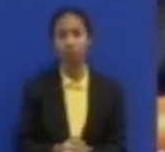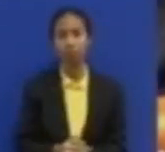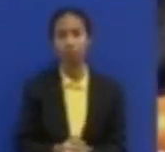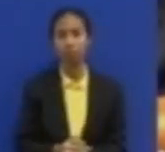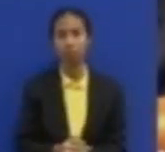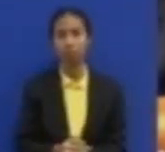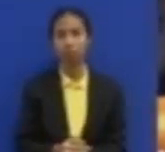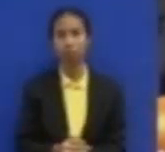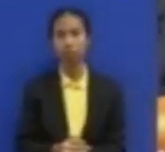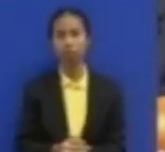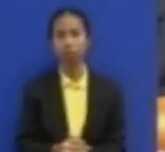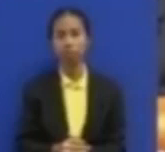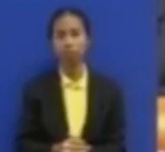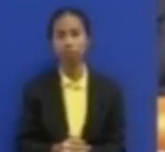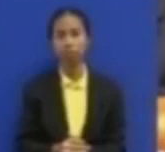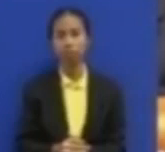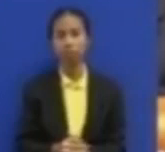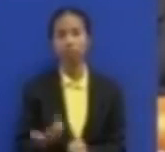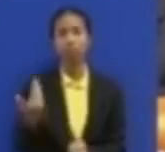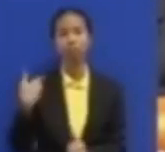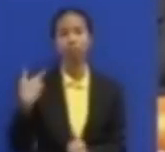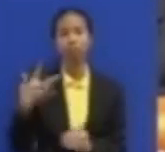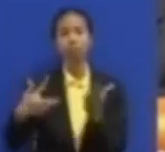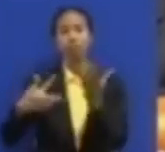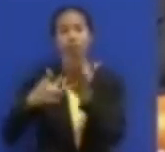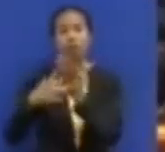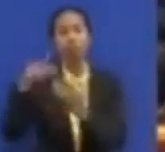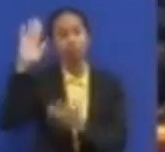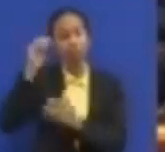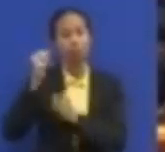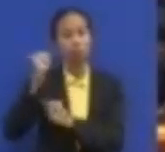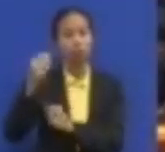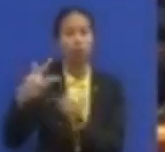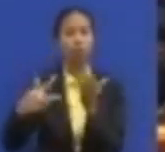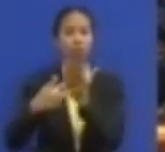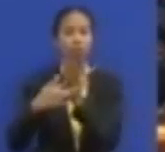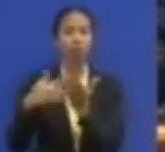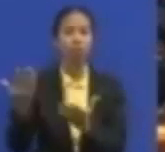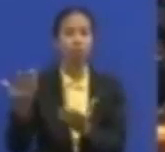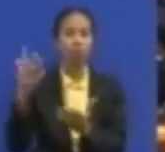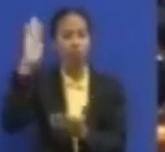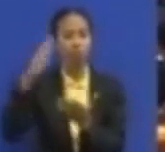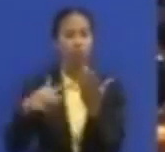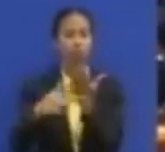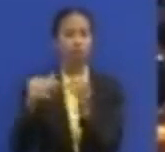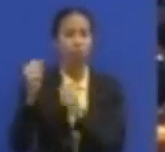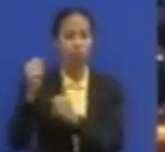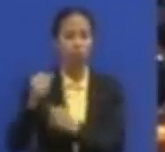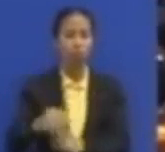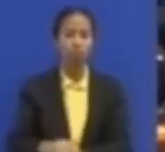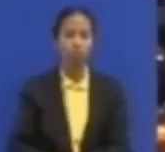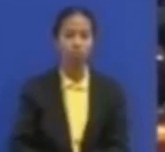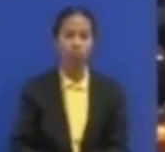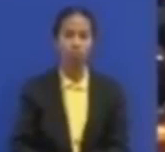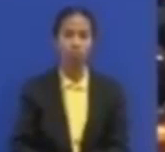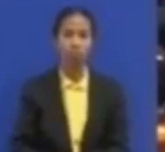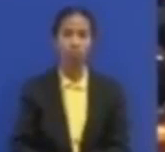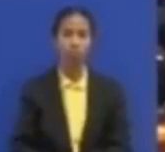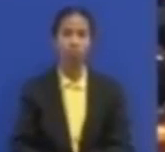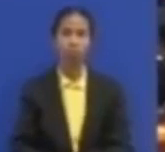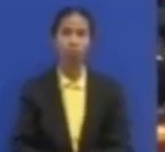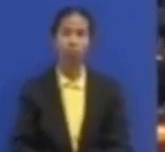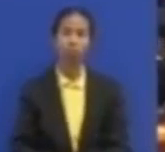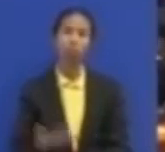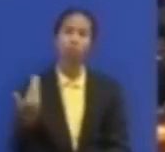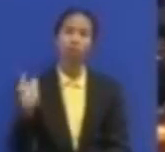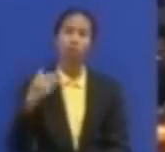ครับ ข้อ61ครับสมพงษ์โสพลครับระยองเขต4พรรคพลังประชารัฐท่านผู้อภิปรายหลายหลายท่านน